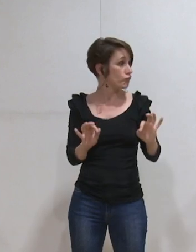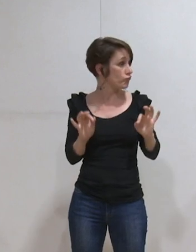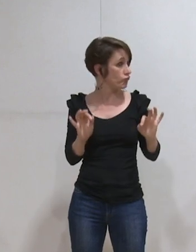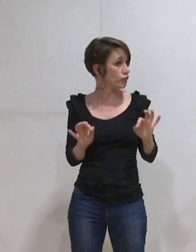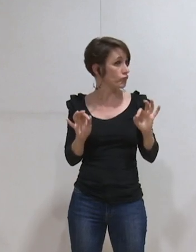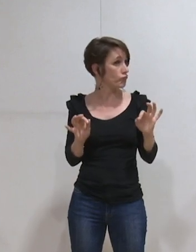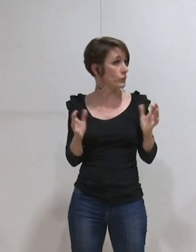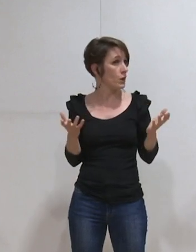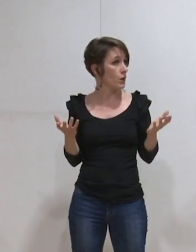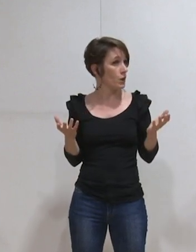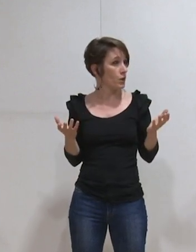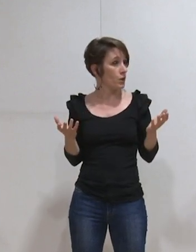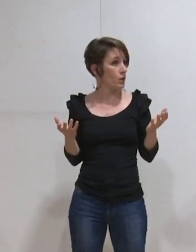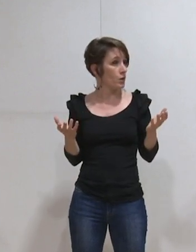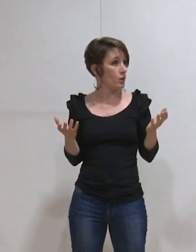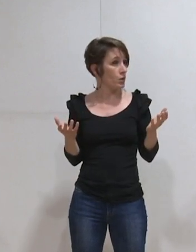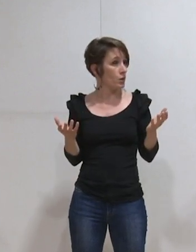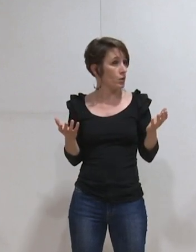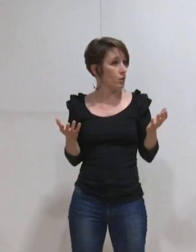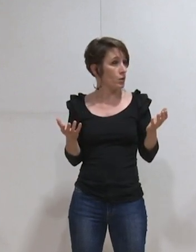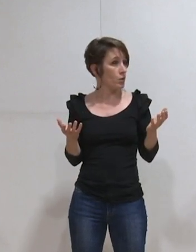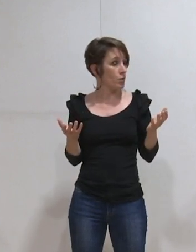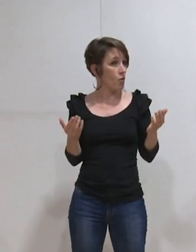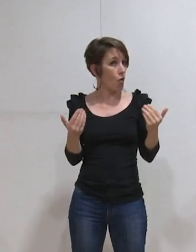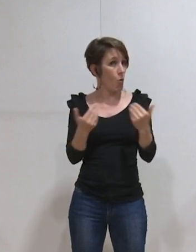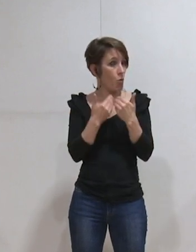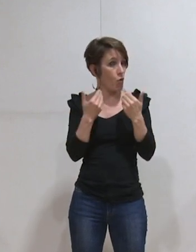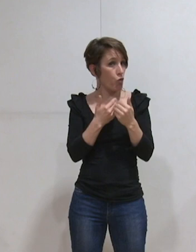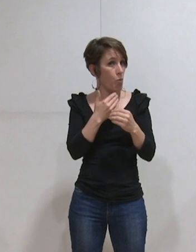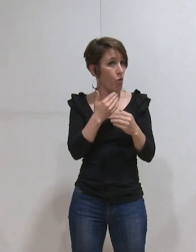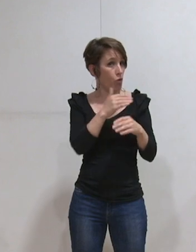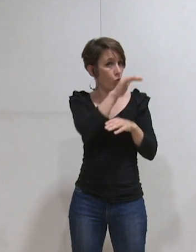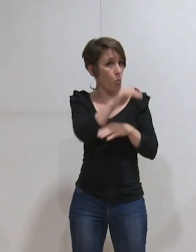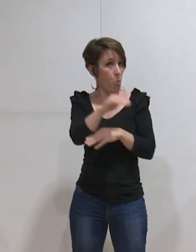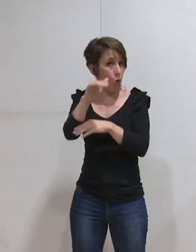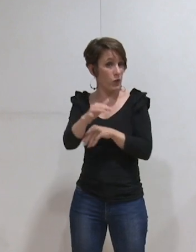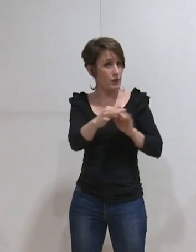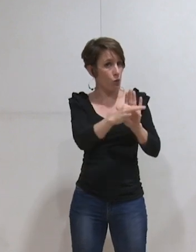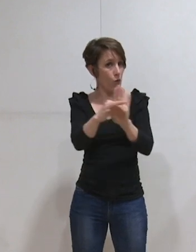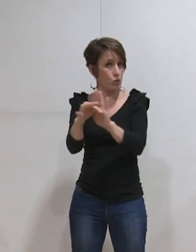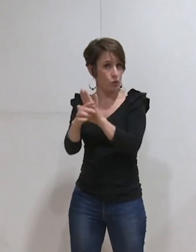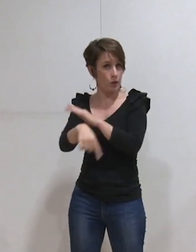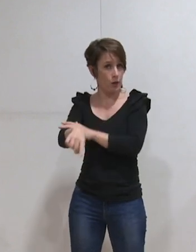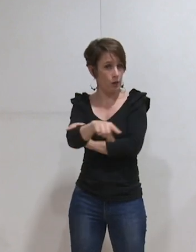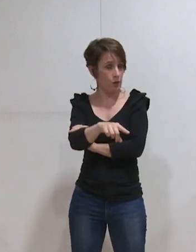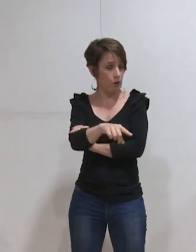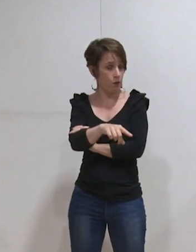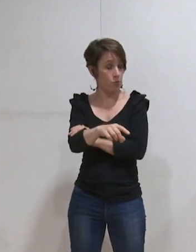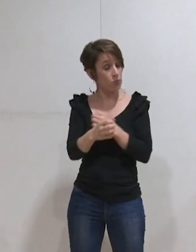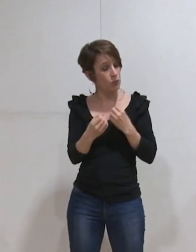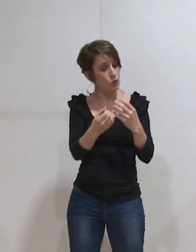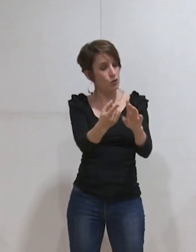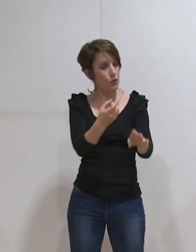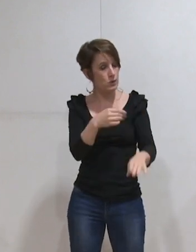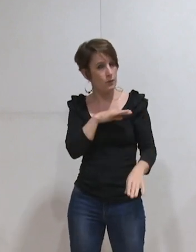légitime les demandes de protection fonctionnelle émanent souvent d'agents qui